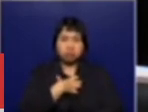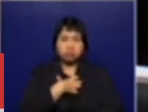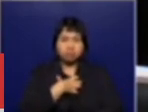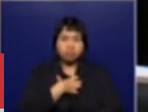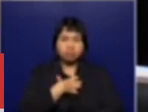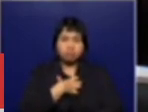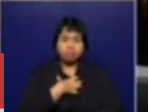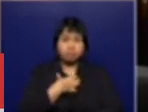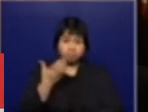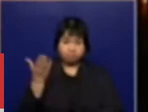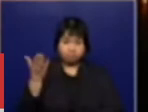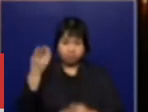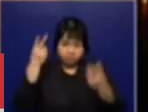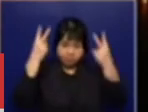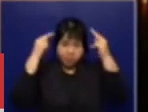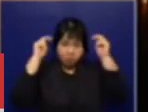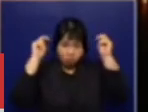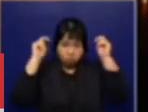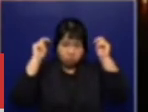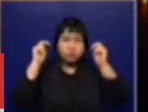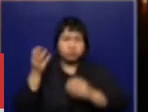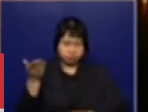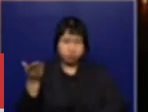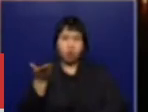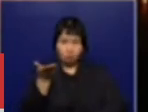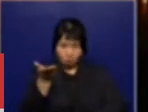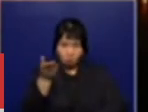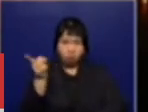ท่านนายกพลเอกประยุทธ์ครับท่านลาออกเลยครับ